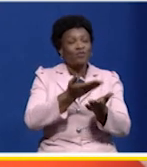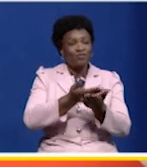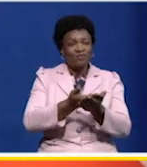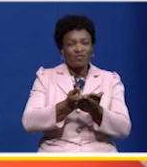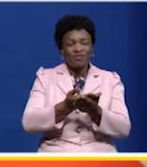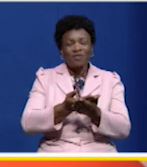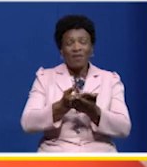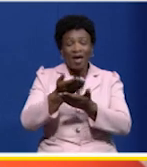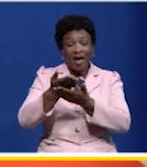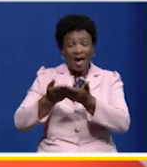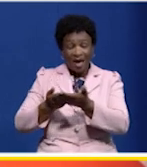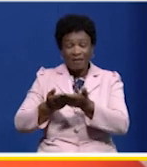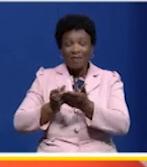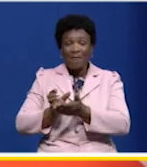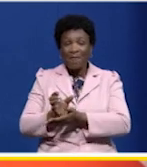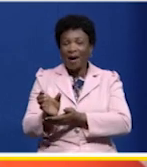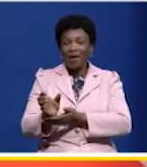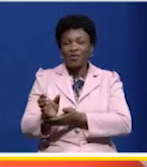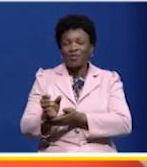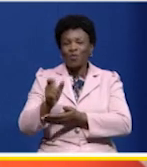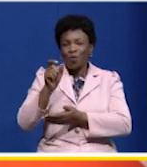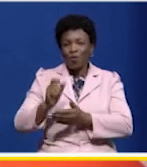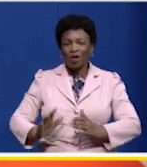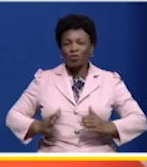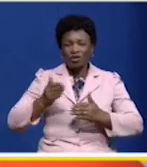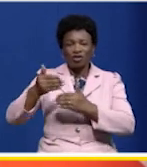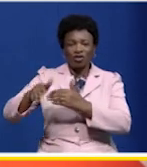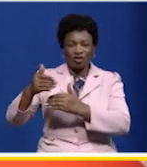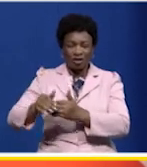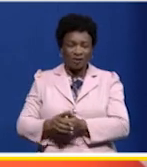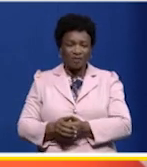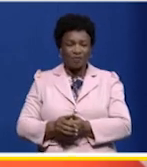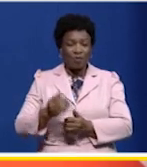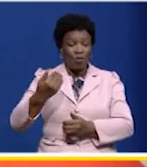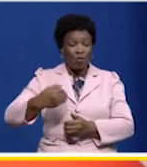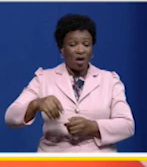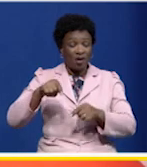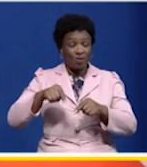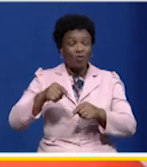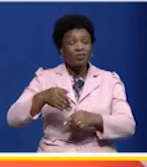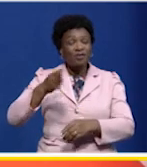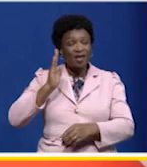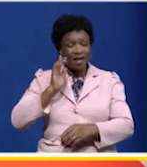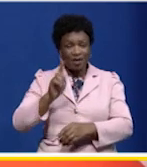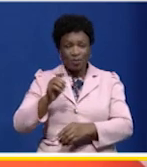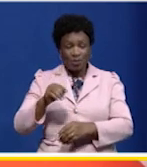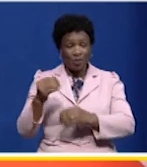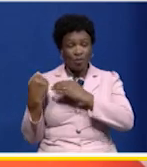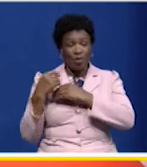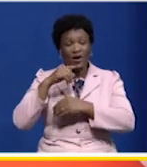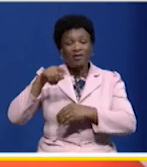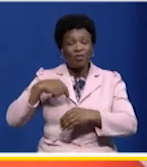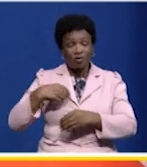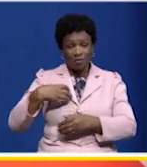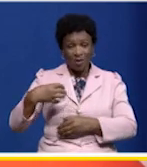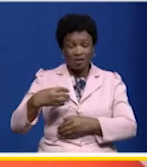had maal w diaspora nend nao kama serali na ni wajib wetu sisi kama